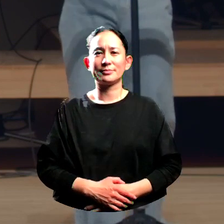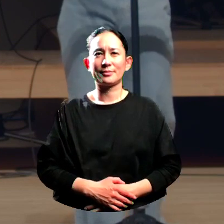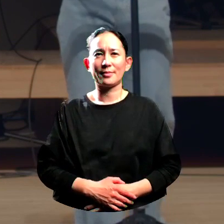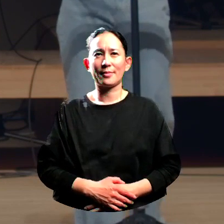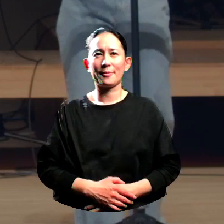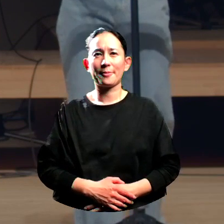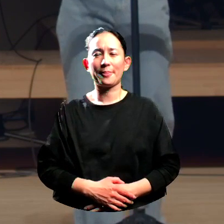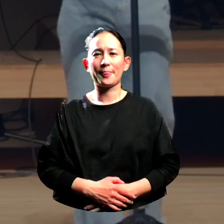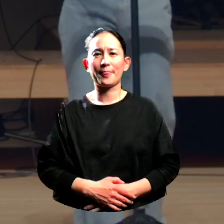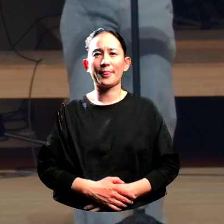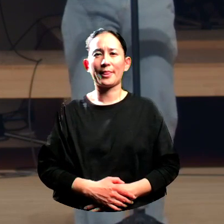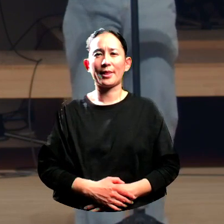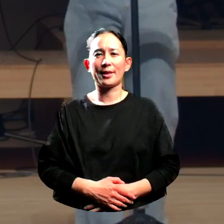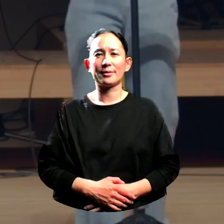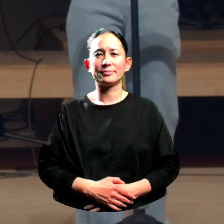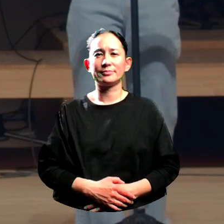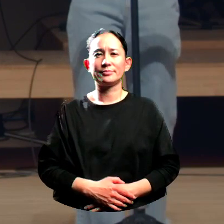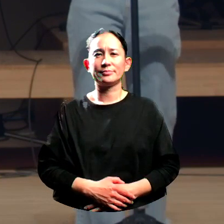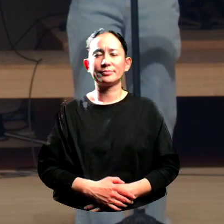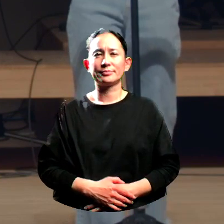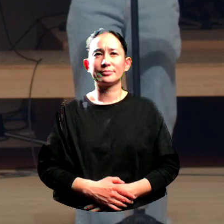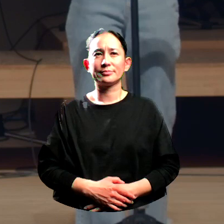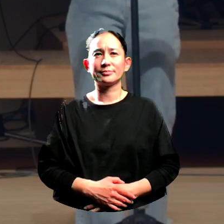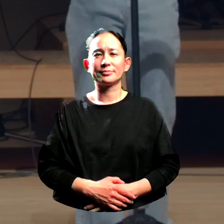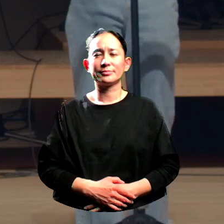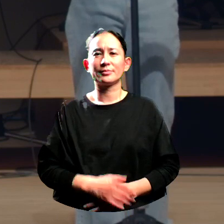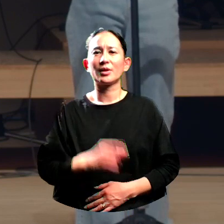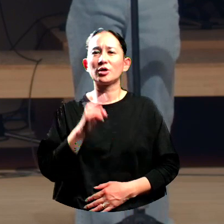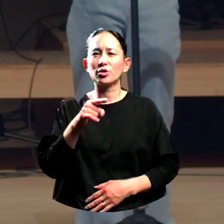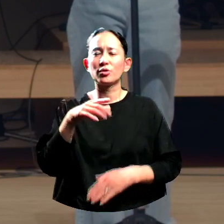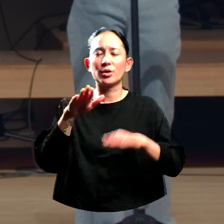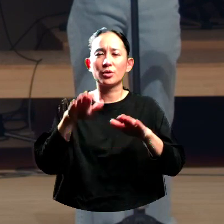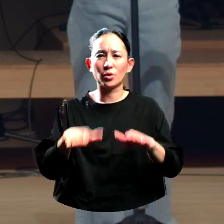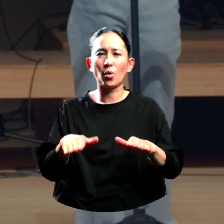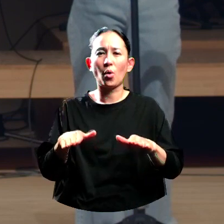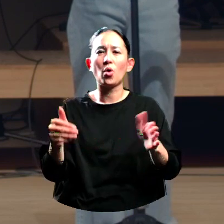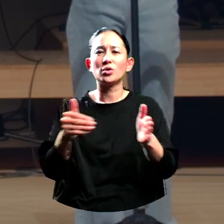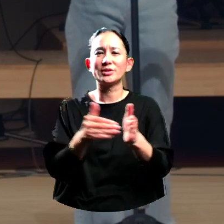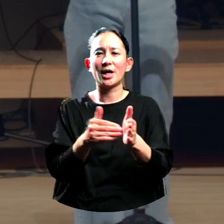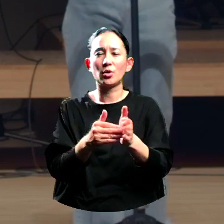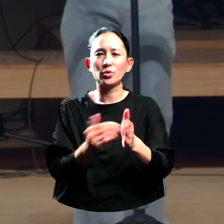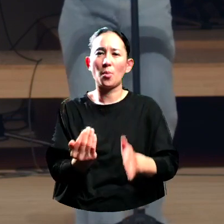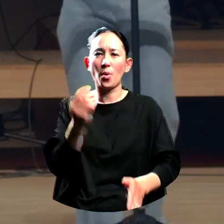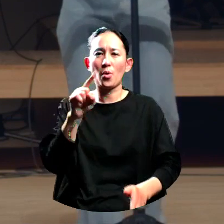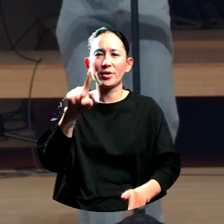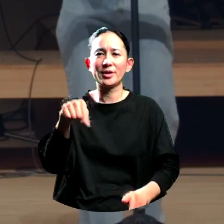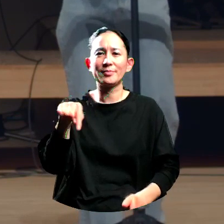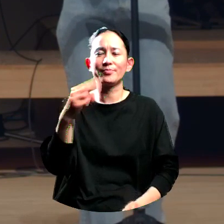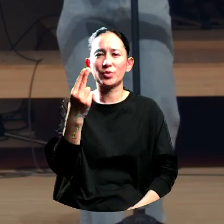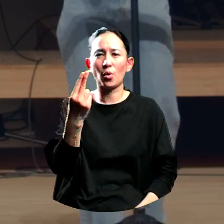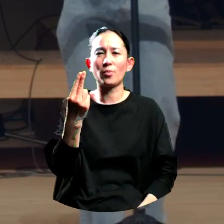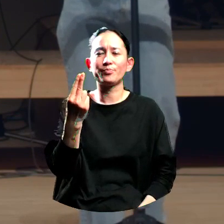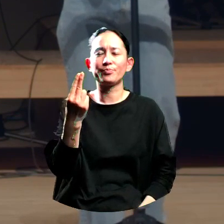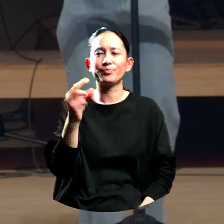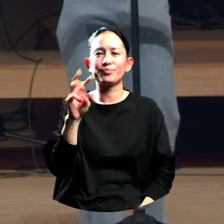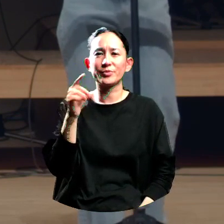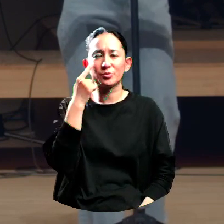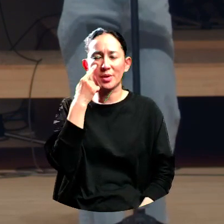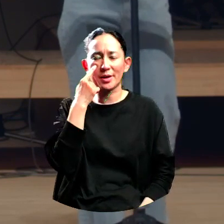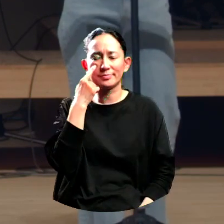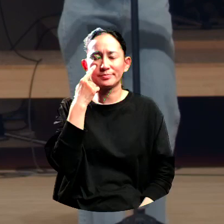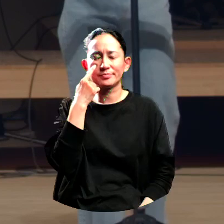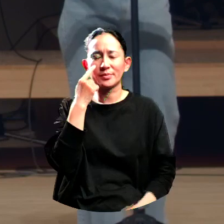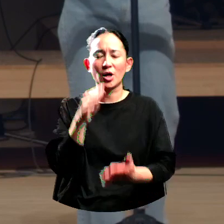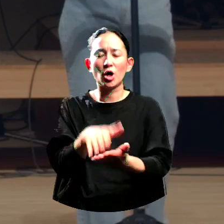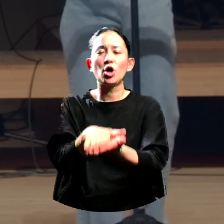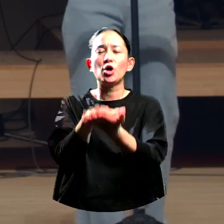of Jesus and believe in His, believe in who has risen. それが今日最後のポイントです。 And that is our last point for today. よみがえられたイエス様